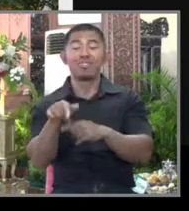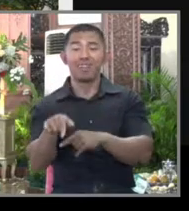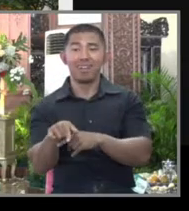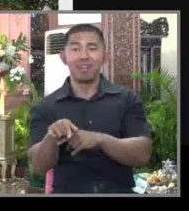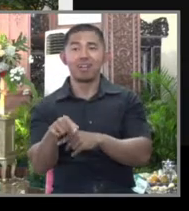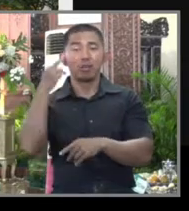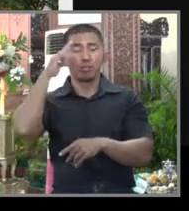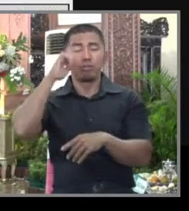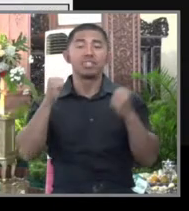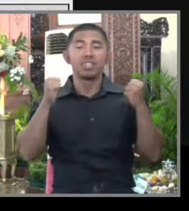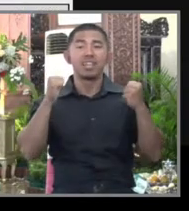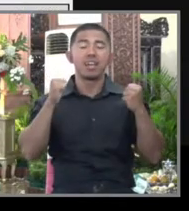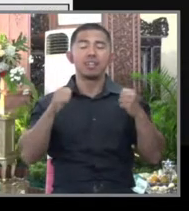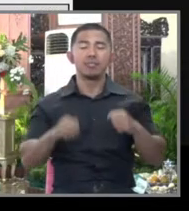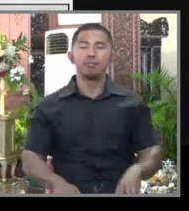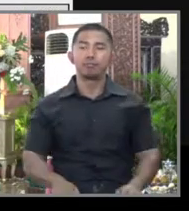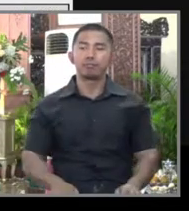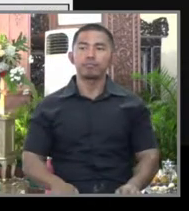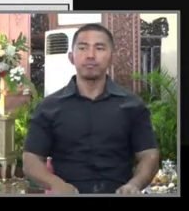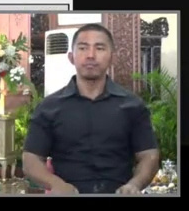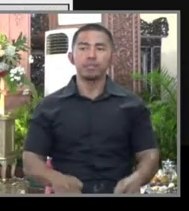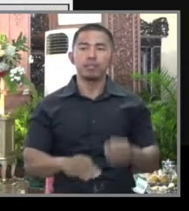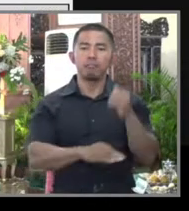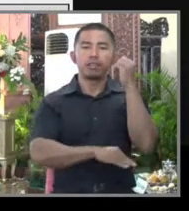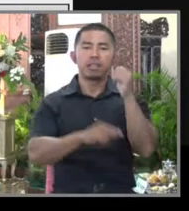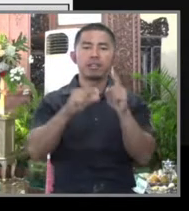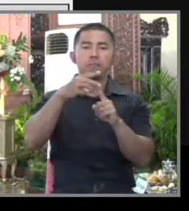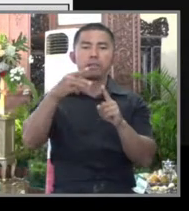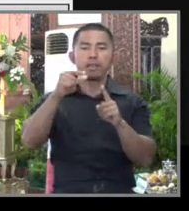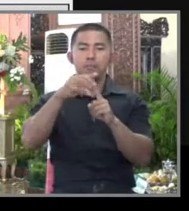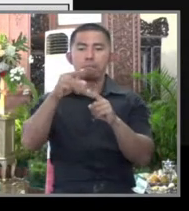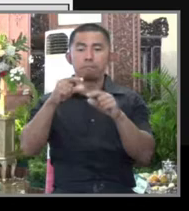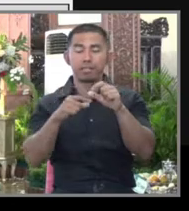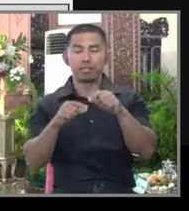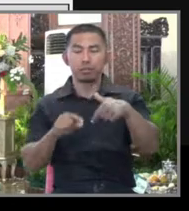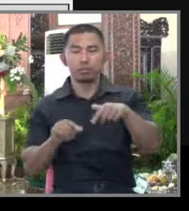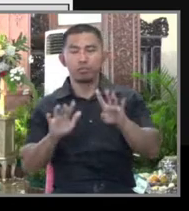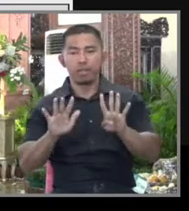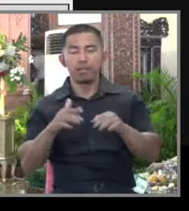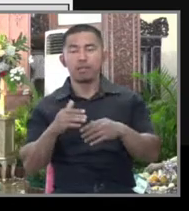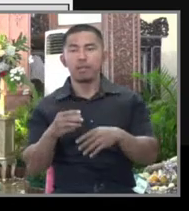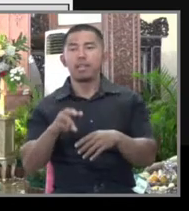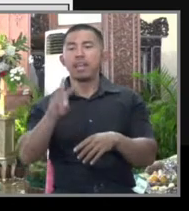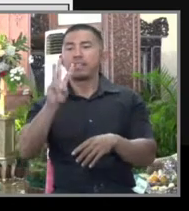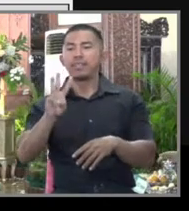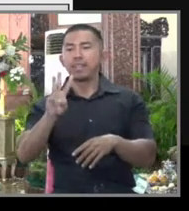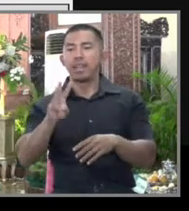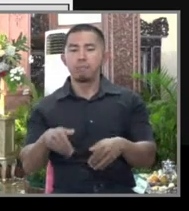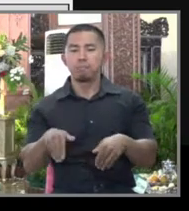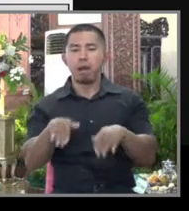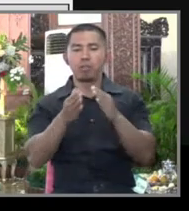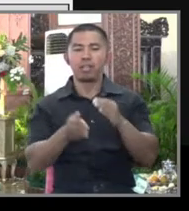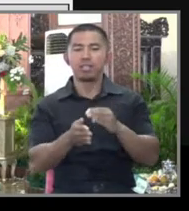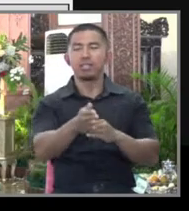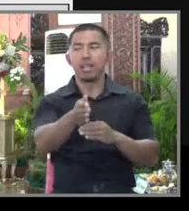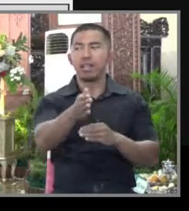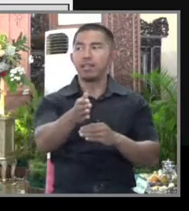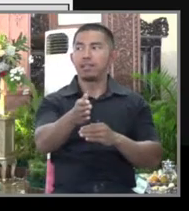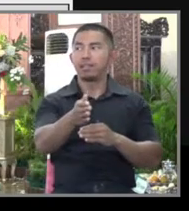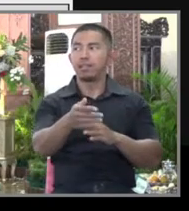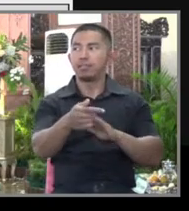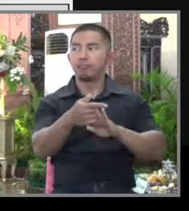dalam implementasi Perspres 79, ada tiga kegiatan, yaitu pembangunan jalan Karangbener UMK Ngebar